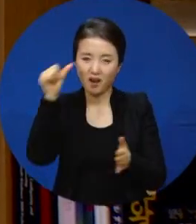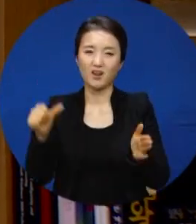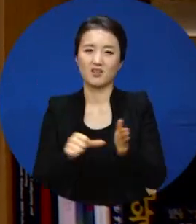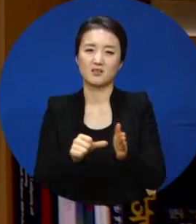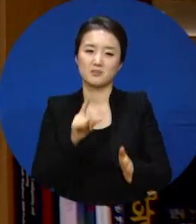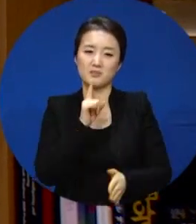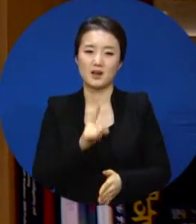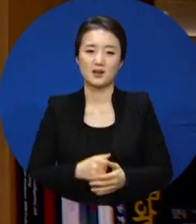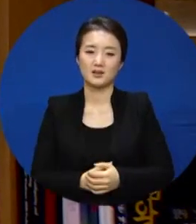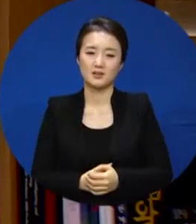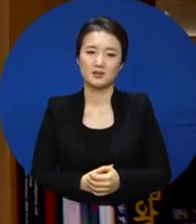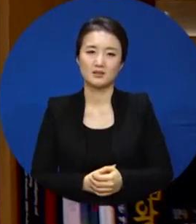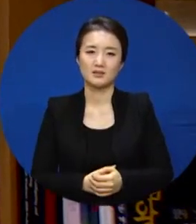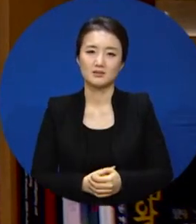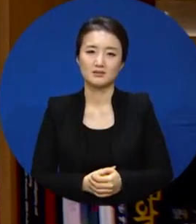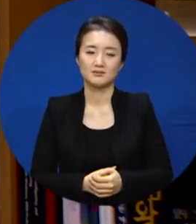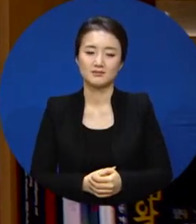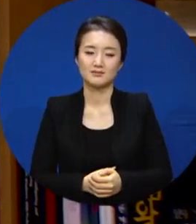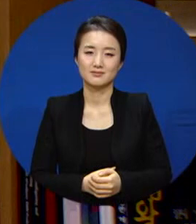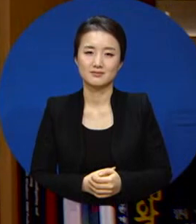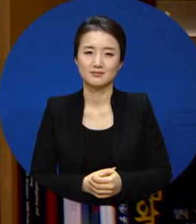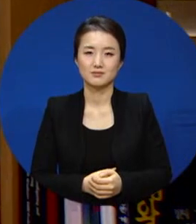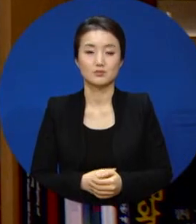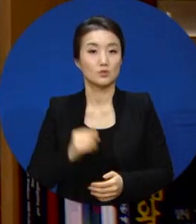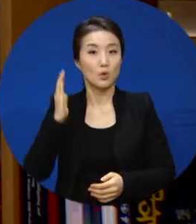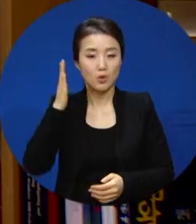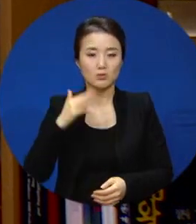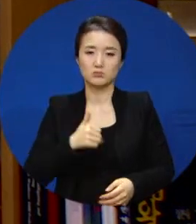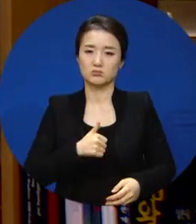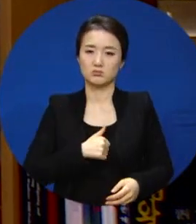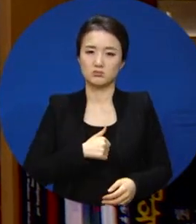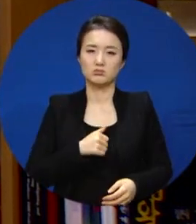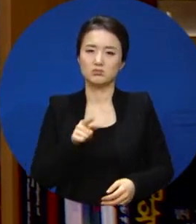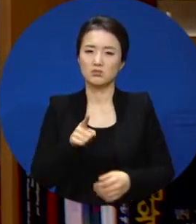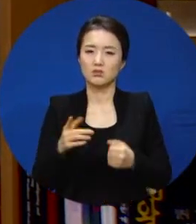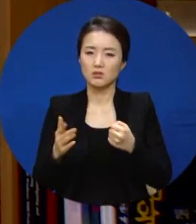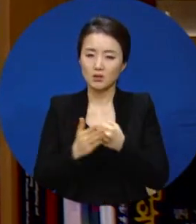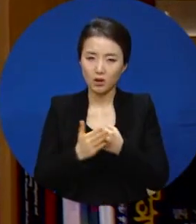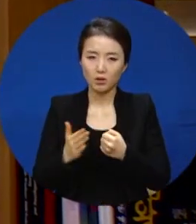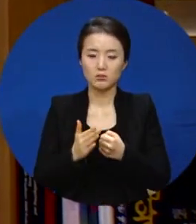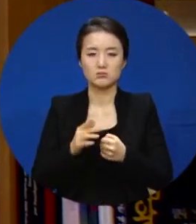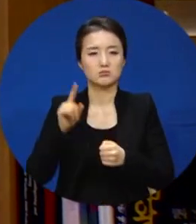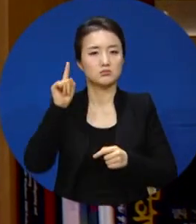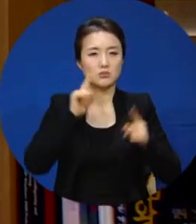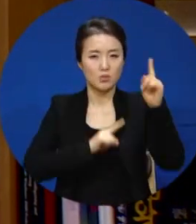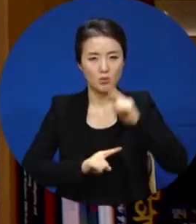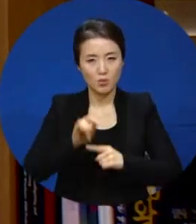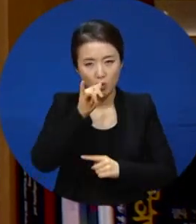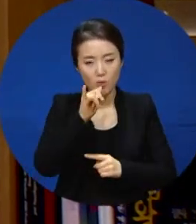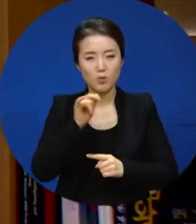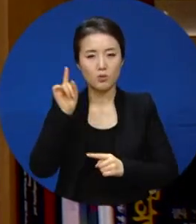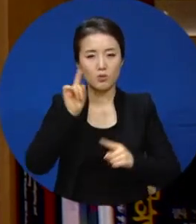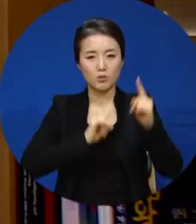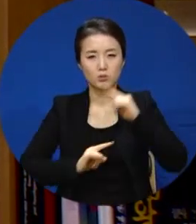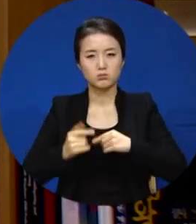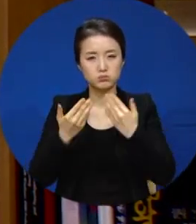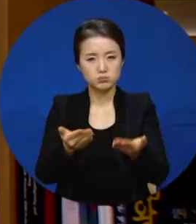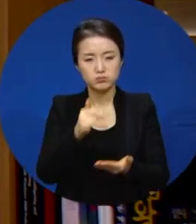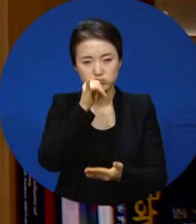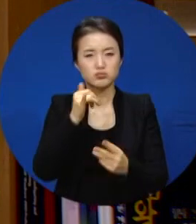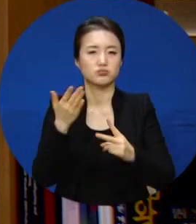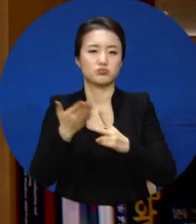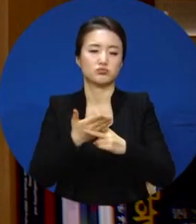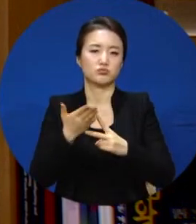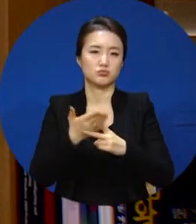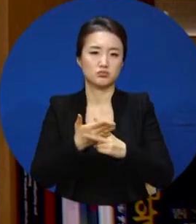그래서 좀 자존심 때문에 우리가 많이 상처 받기도 하고 남을 상처 주기도 하는데 이 자존심이 우리가